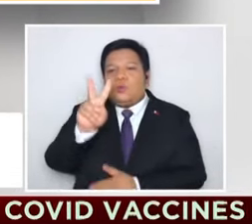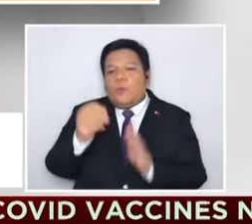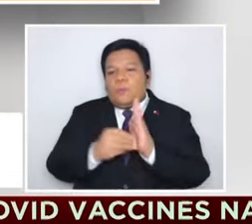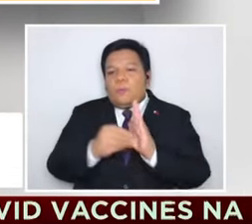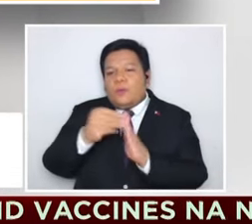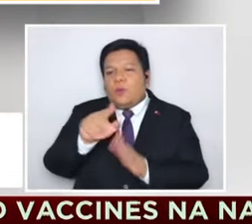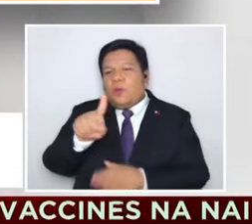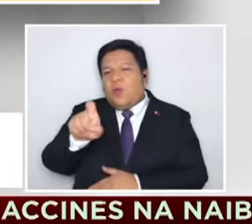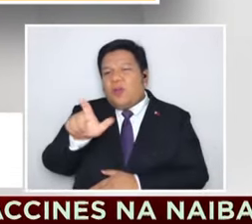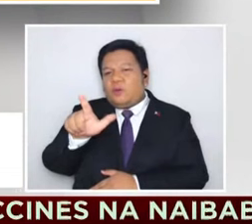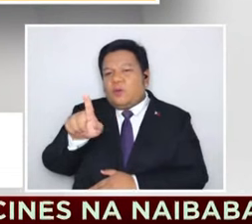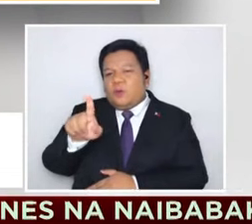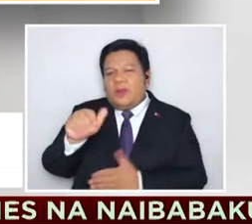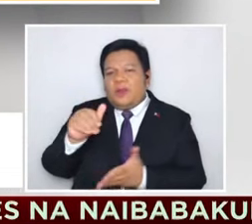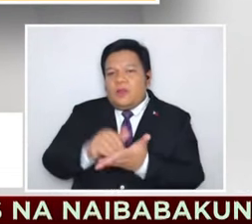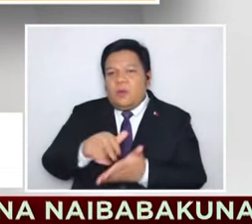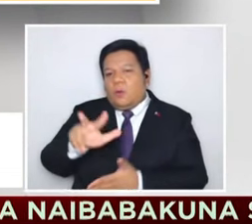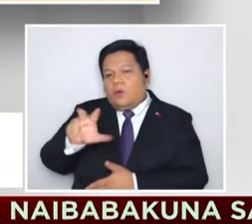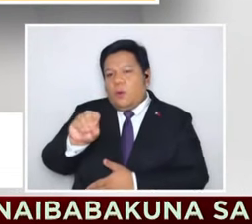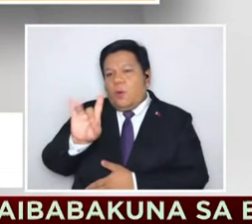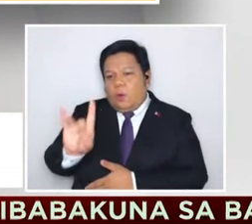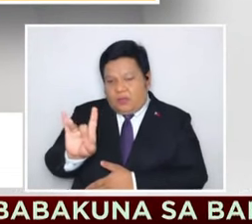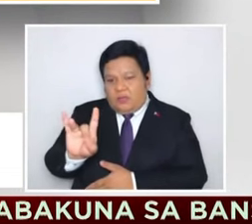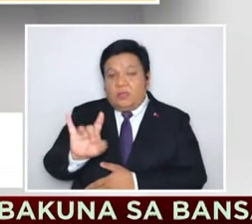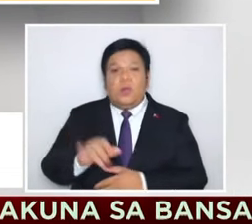2,121,308 ang kabuang kaso at